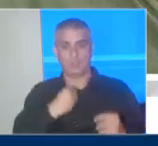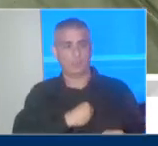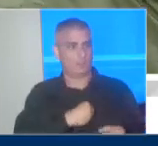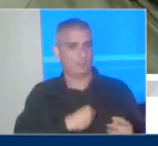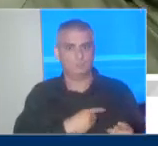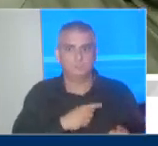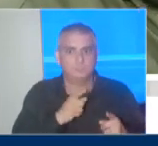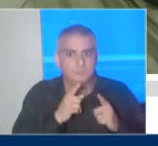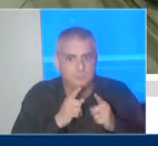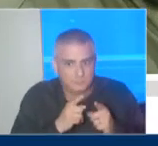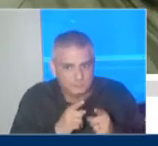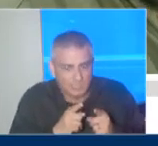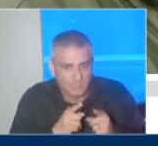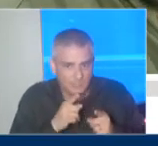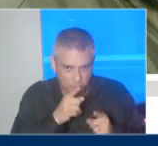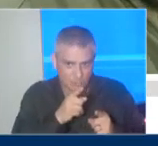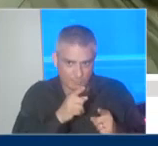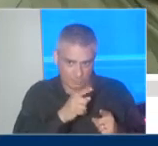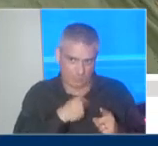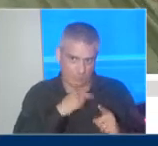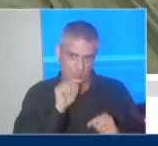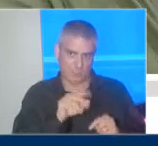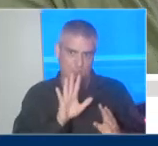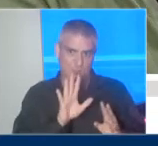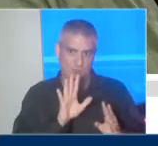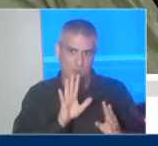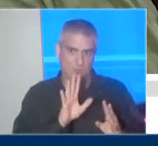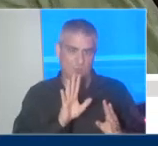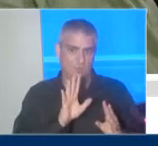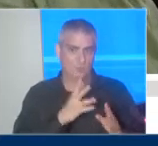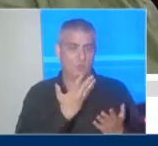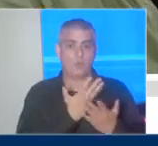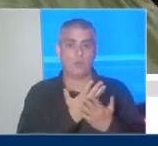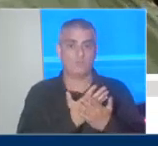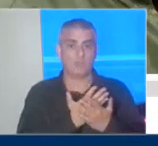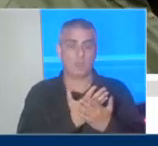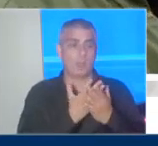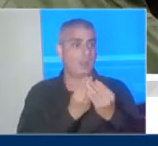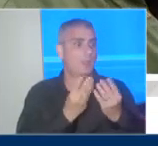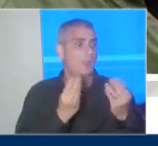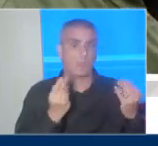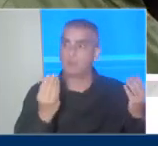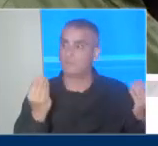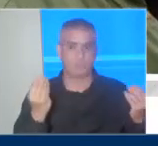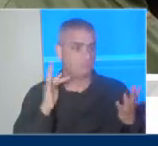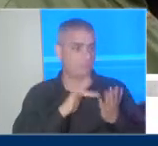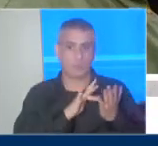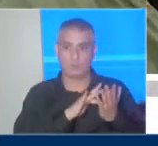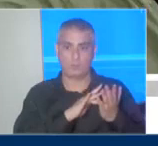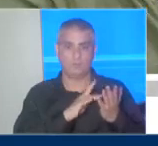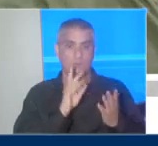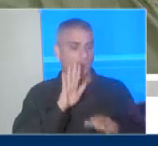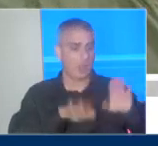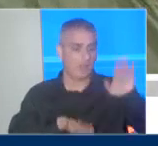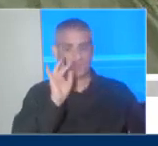עליכם. זה, לשם אנחנו הגענו. זאת אומרת, העובדה שבהמון מישורים יש אפליה נגד